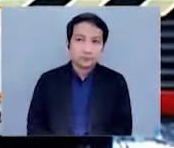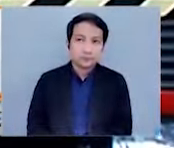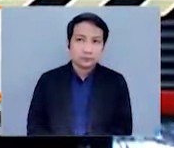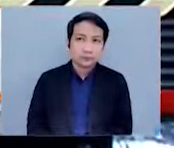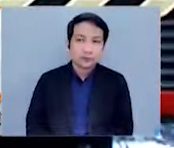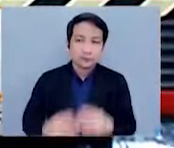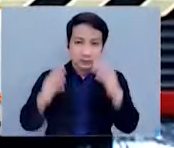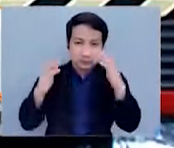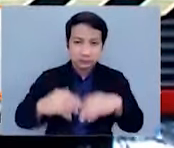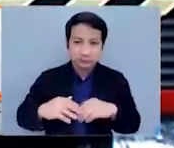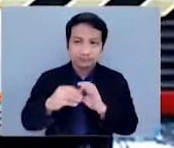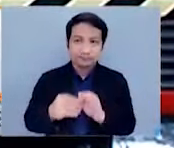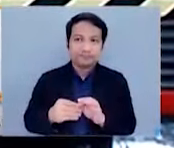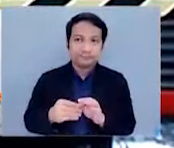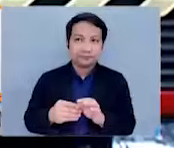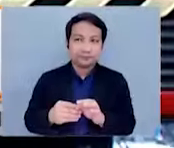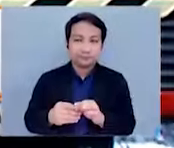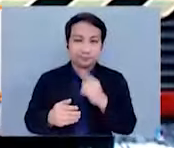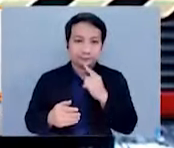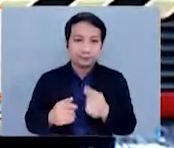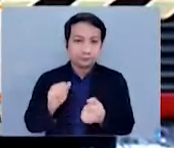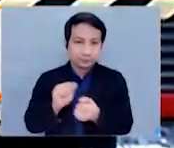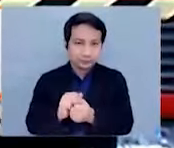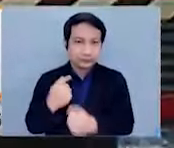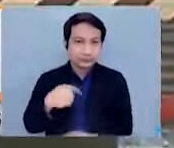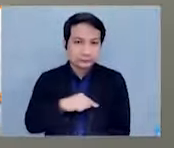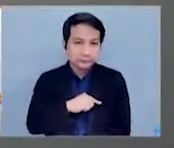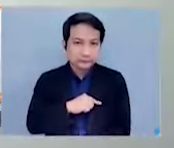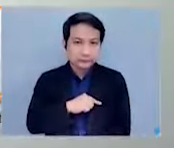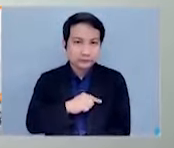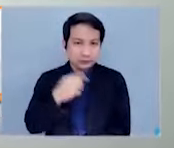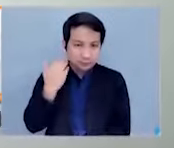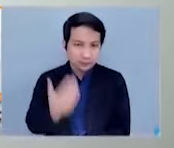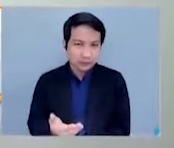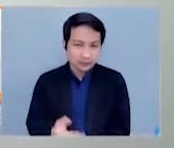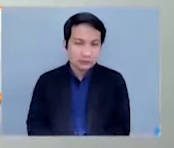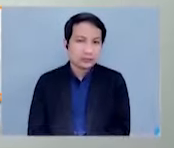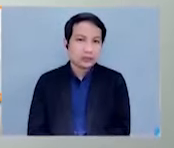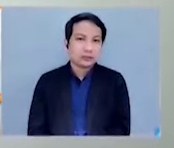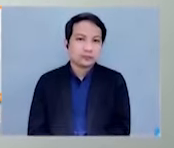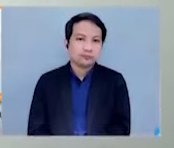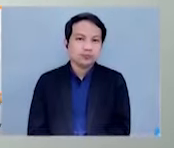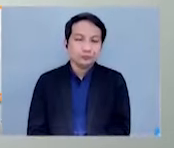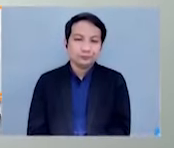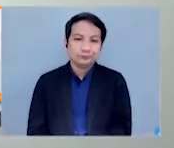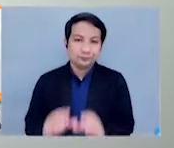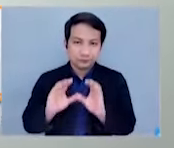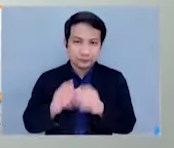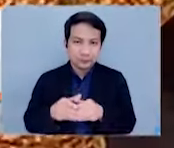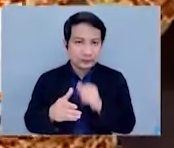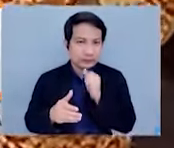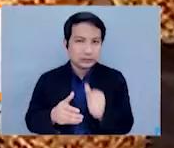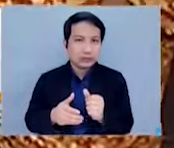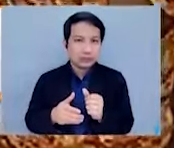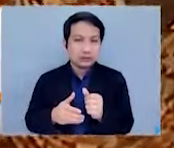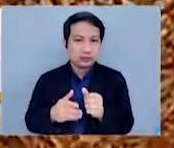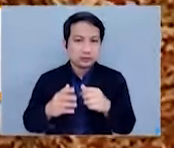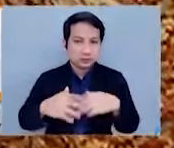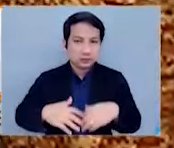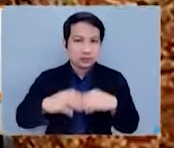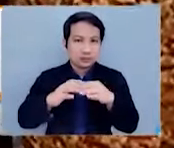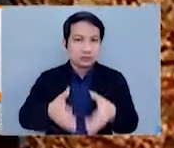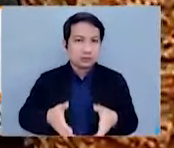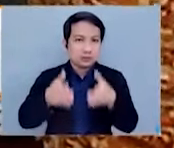station at kasama po tayo sa casualties. Pero may ilang grupo na hindi pabor sa pag-iba ng lumang fire station